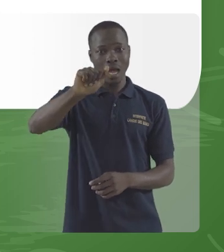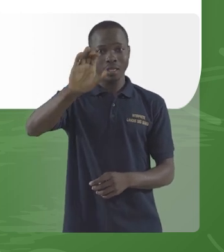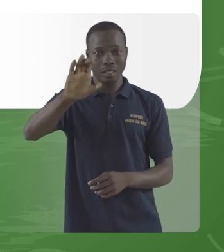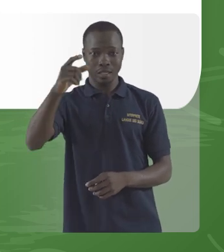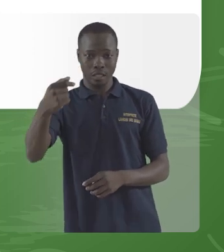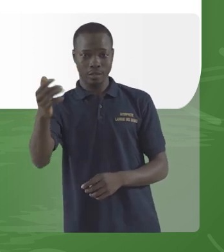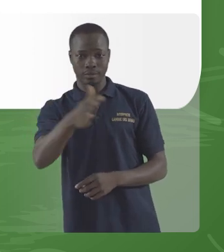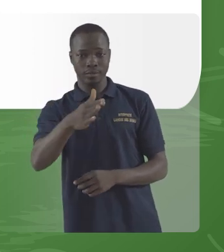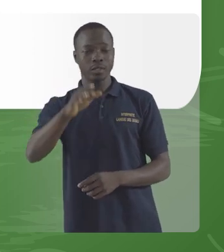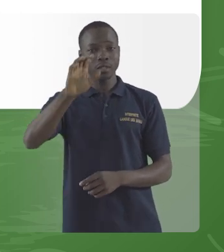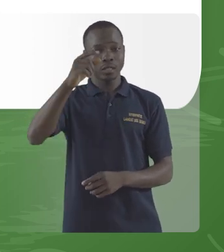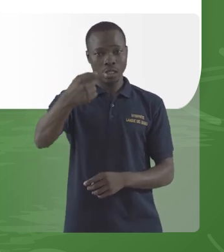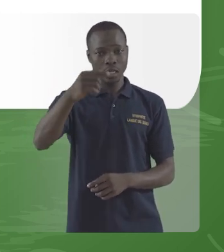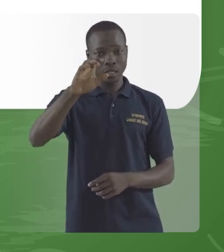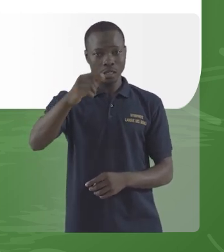ACG,